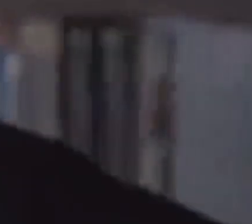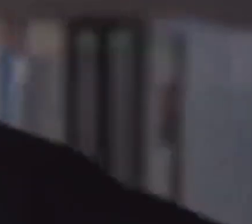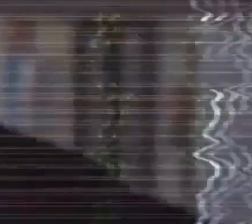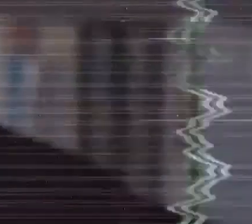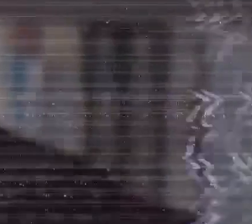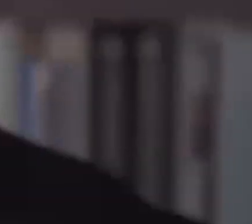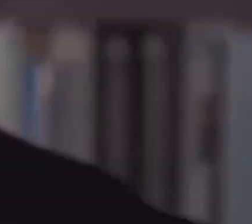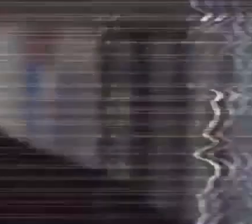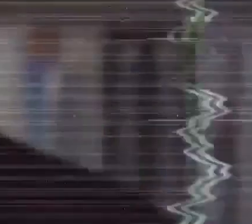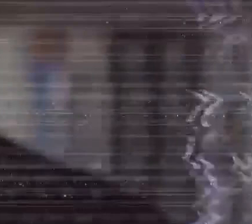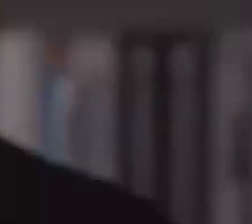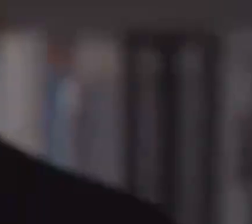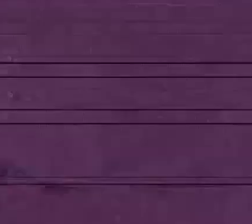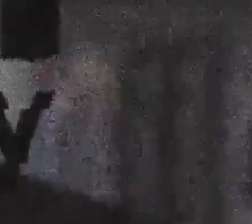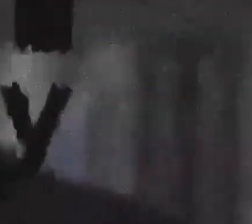Игорь Петровский.